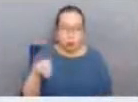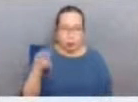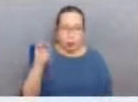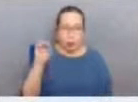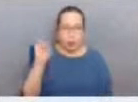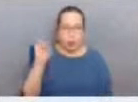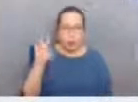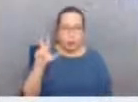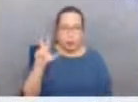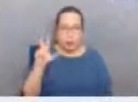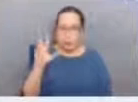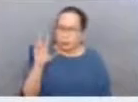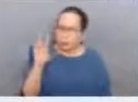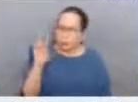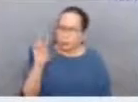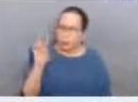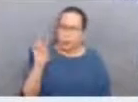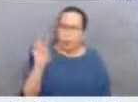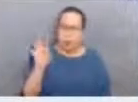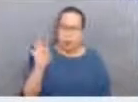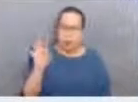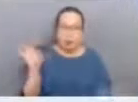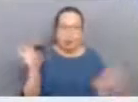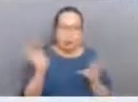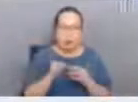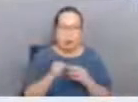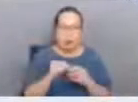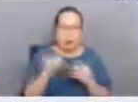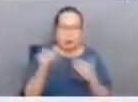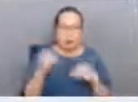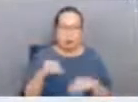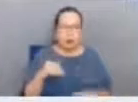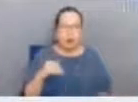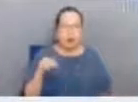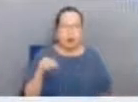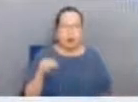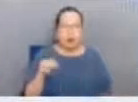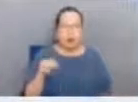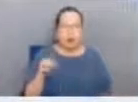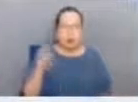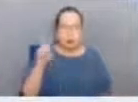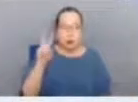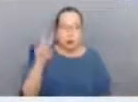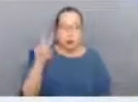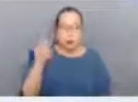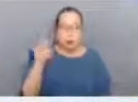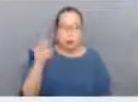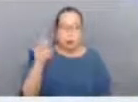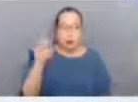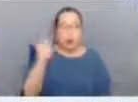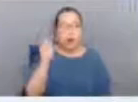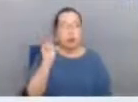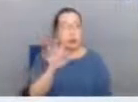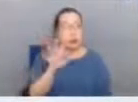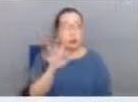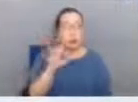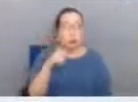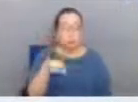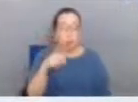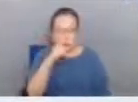54,294. At yan nga po ang mga balitang aming nakalap ngayong araw. Maraming salamat sa mga naglaan ng kanilang oras